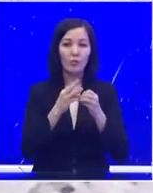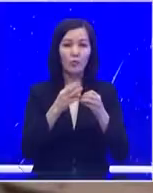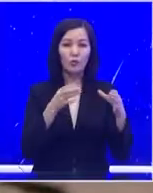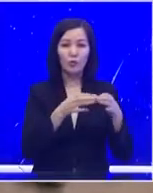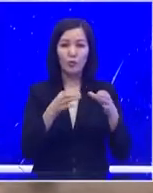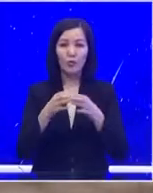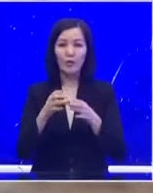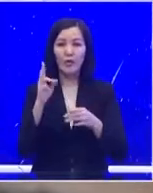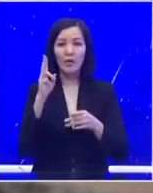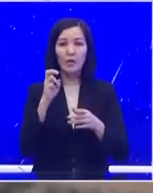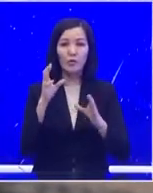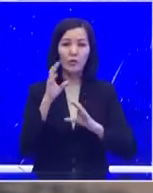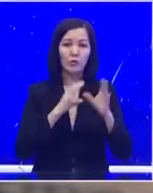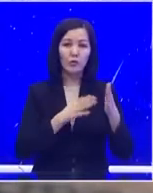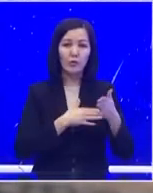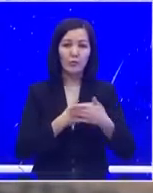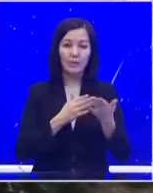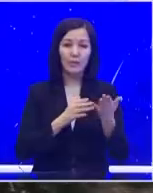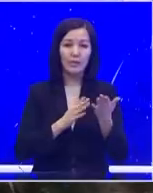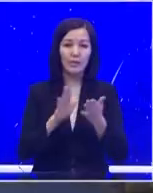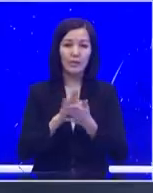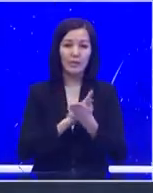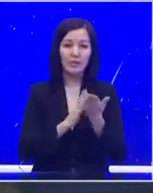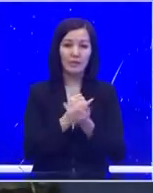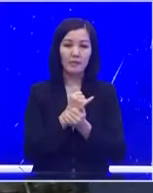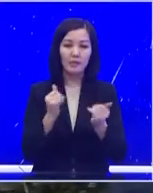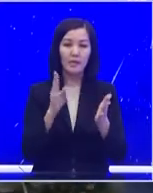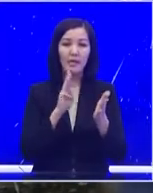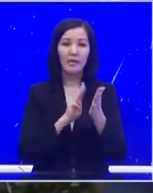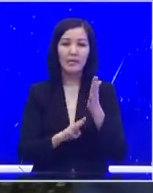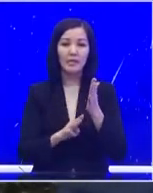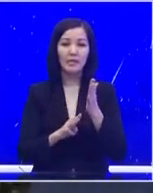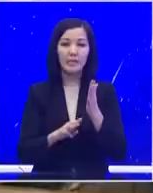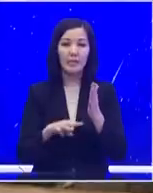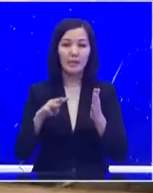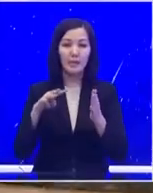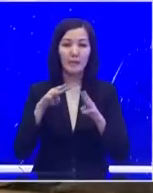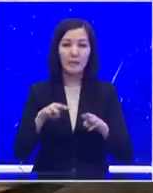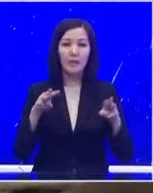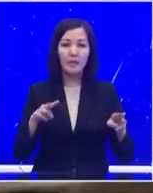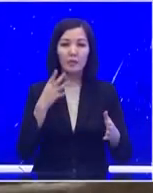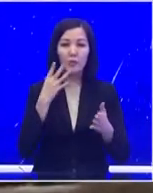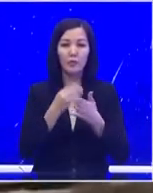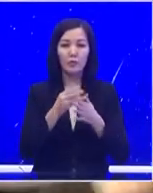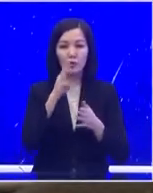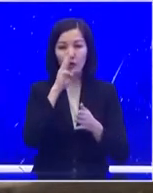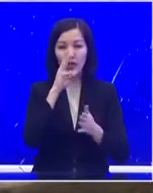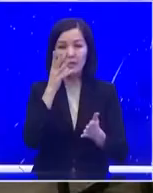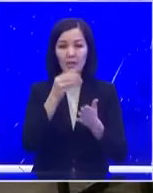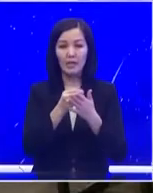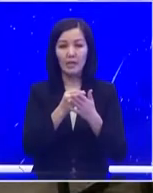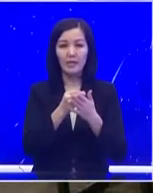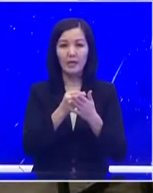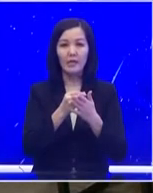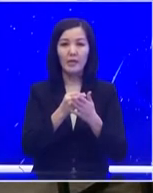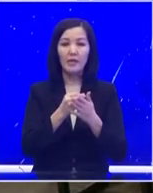Онда 200-ден астам студент белсенді қызмет етеді. 80 ерікті білім және ғылым министрлігінен тиісті түрде өзінің жұмыс ақысын алады. Білім орда